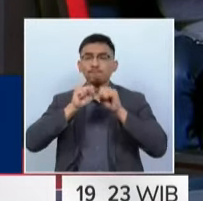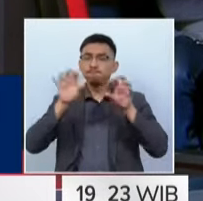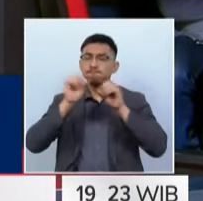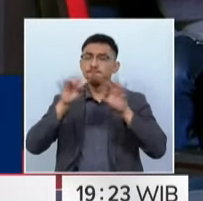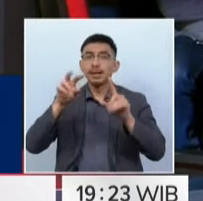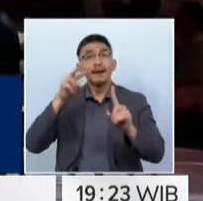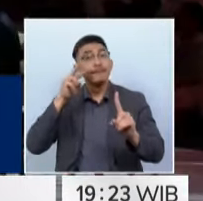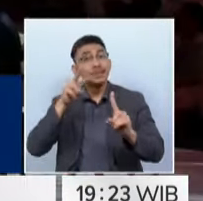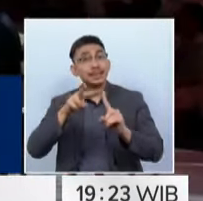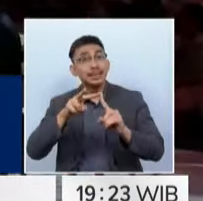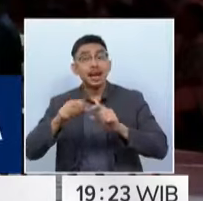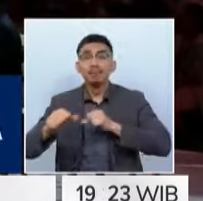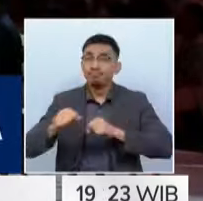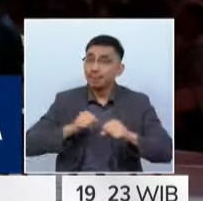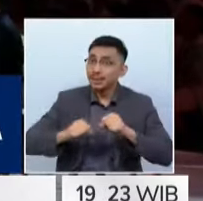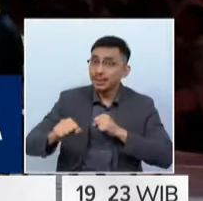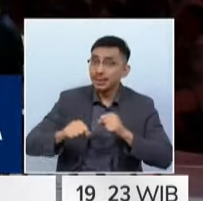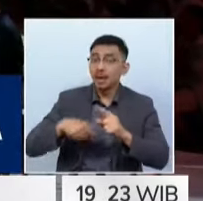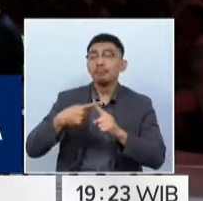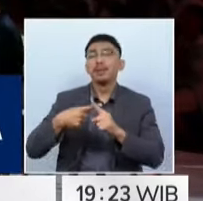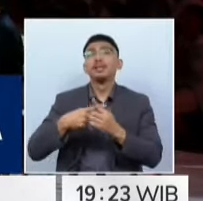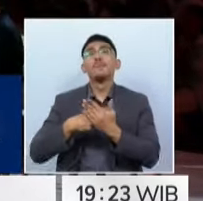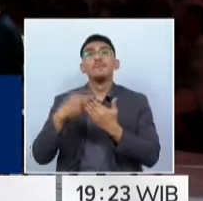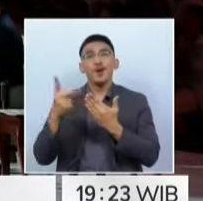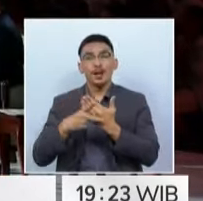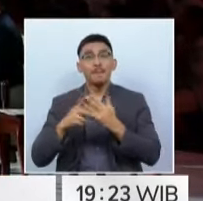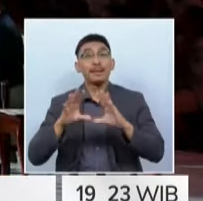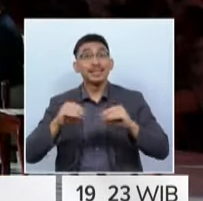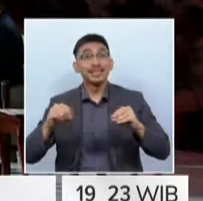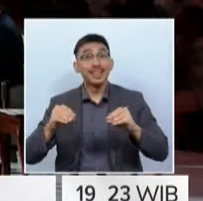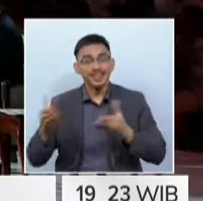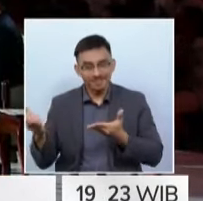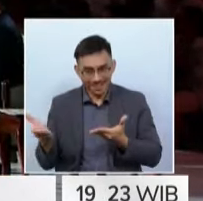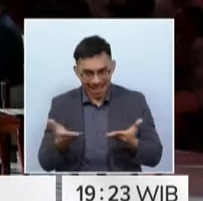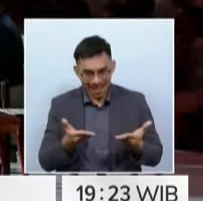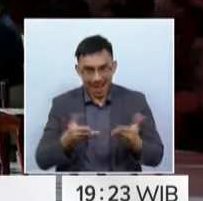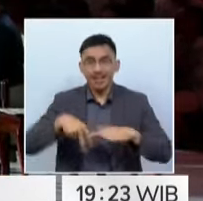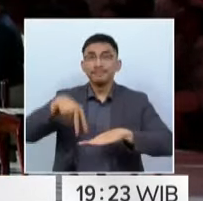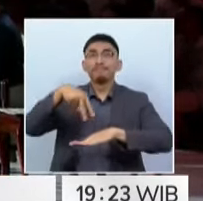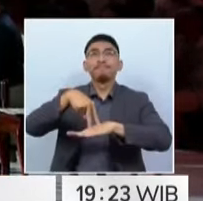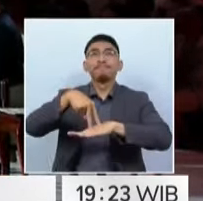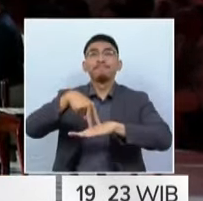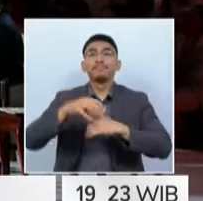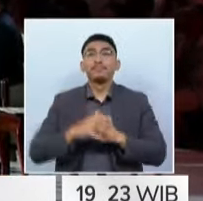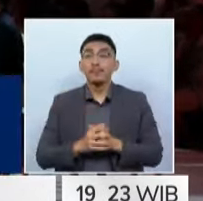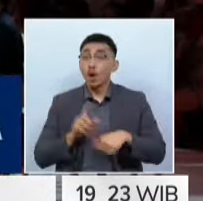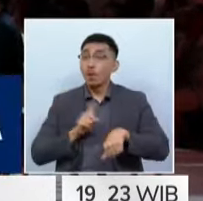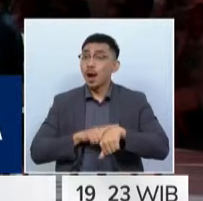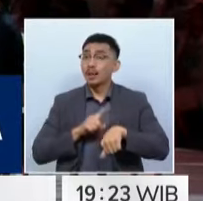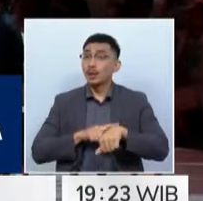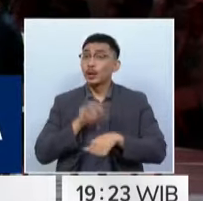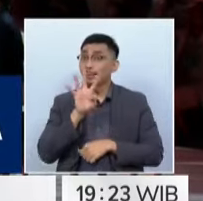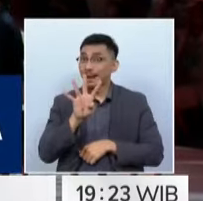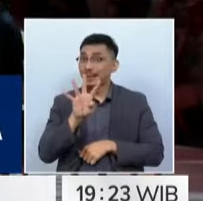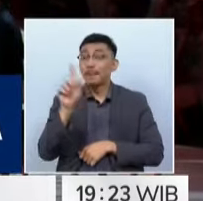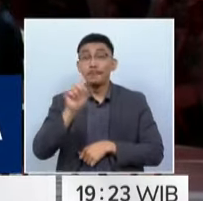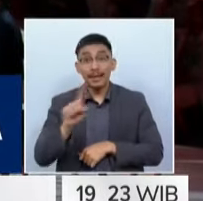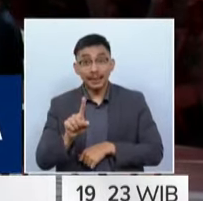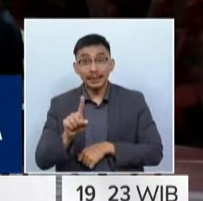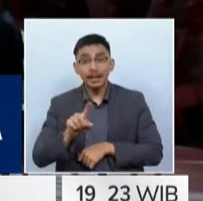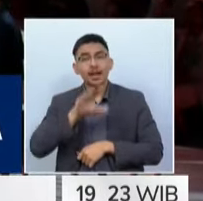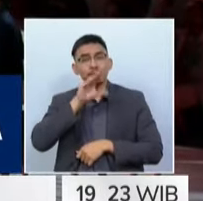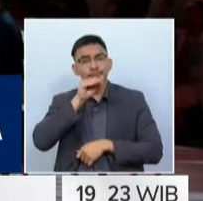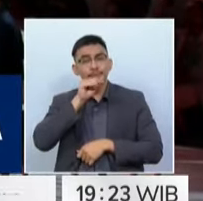dan program kerja kami persilakan Bapak untuk menuju ke podium dalam waktu 4 menit dimulai saat Bapak